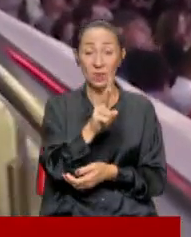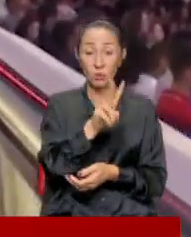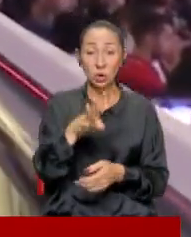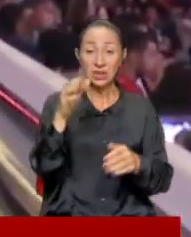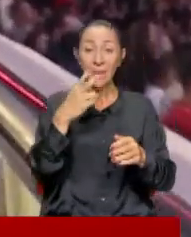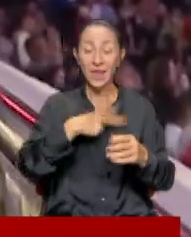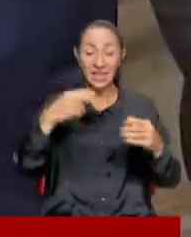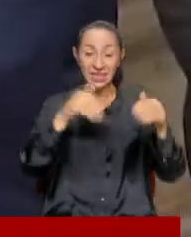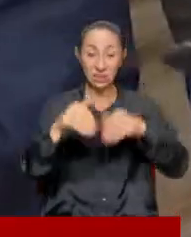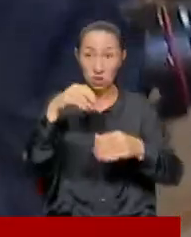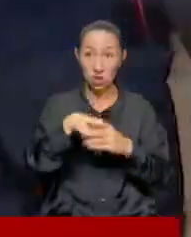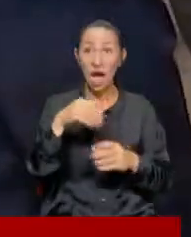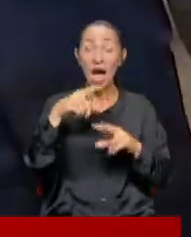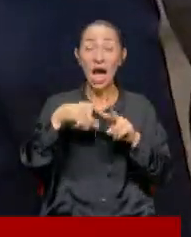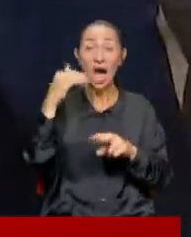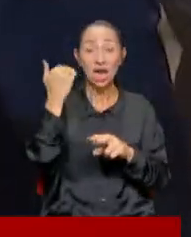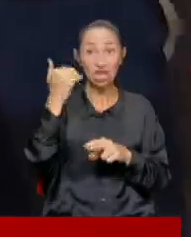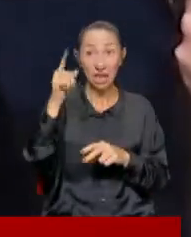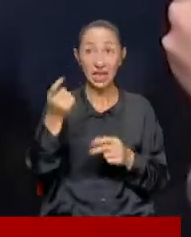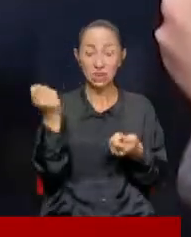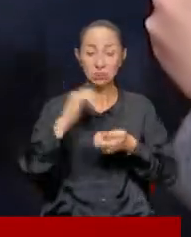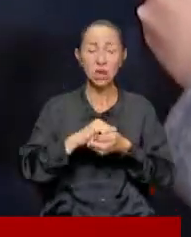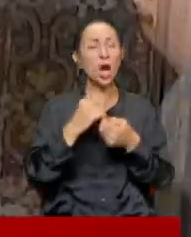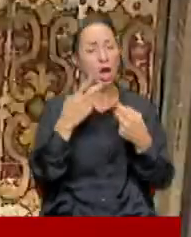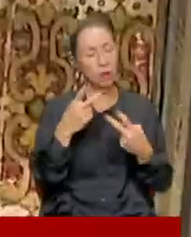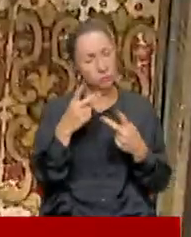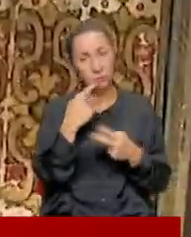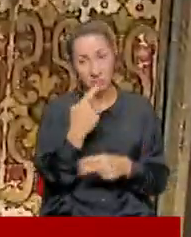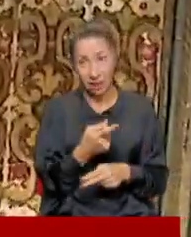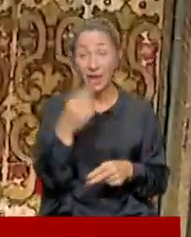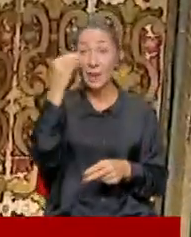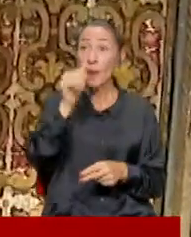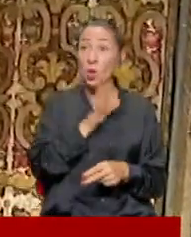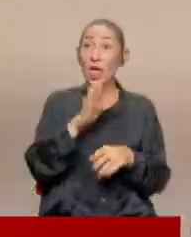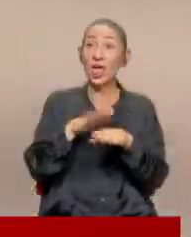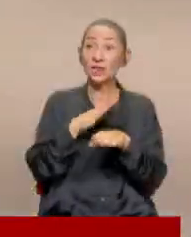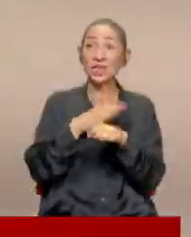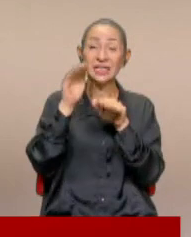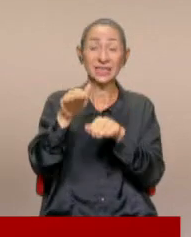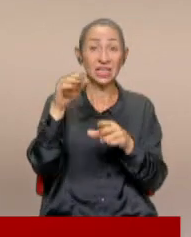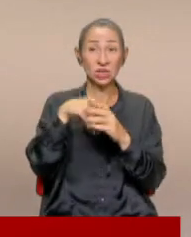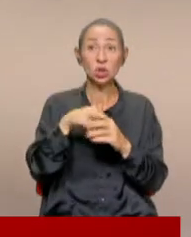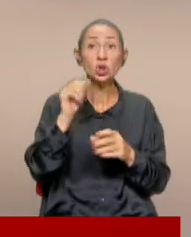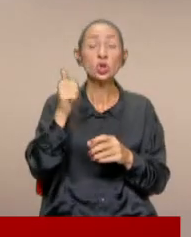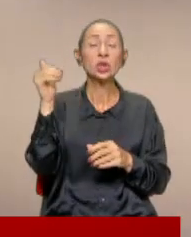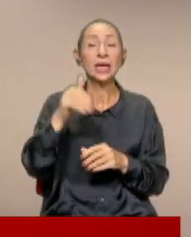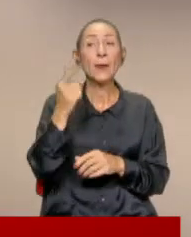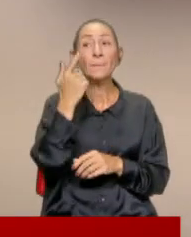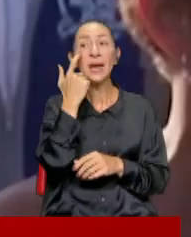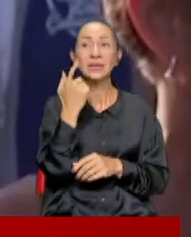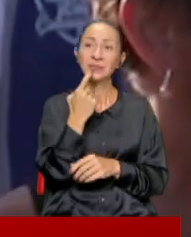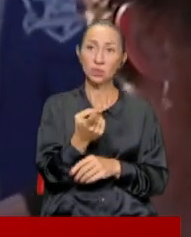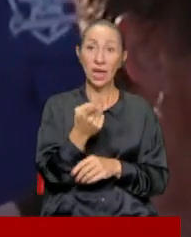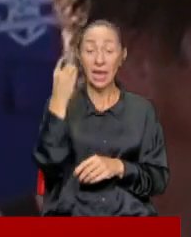2024 yerel seçimleri için de Akşener işbirliğine kapıyı açık tutarken İmamoğlu ve Yavaş'a destek için günü geldiğinde bakarız